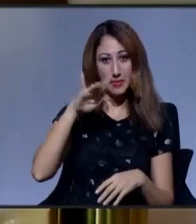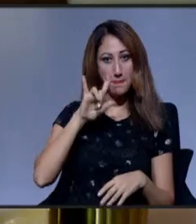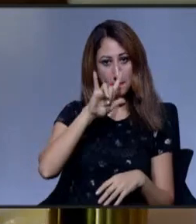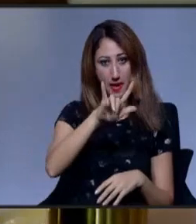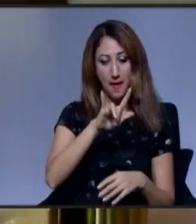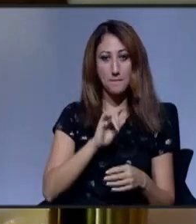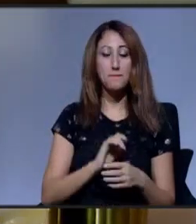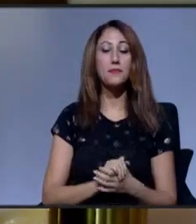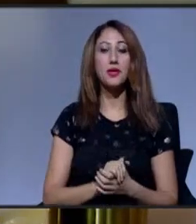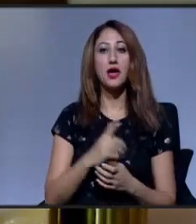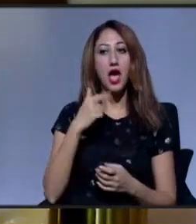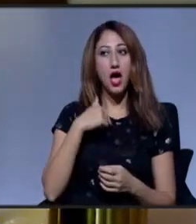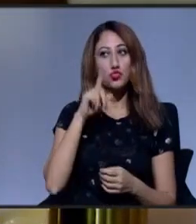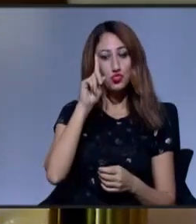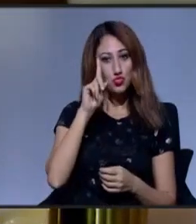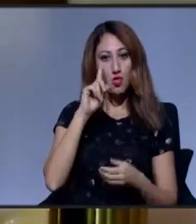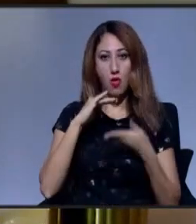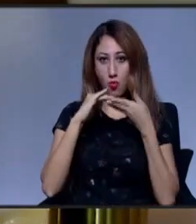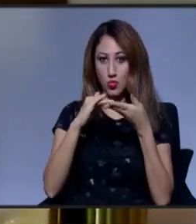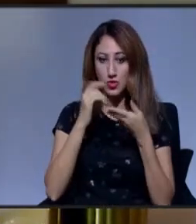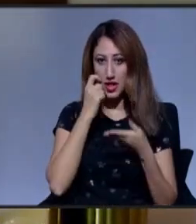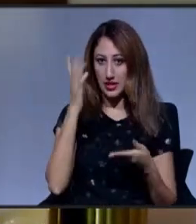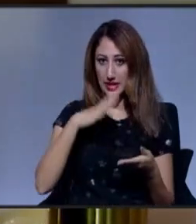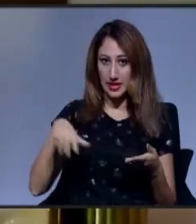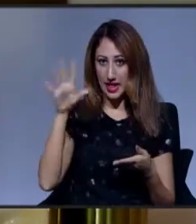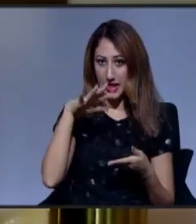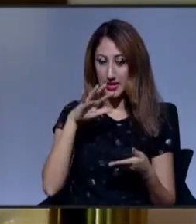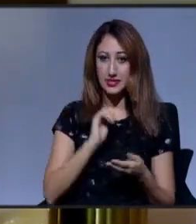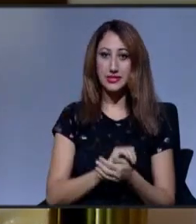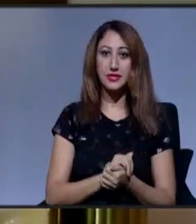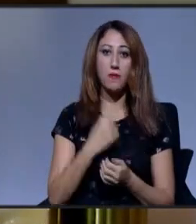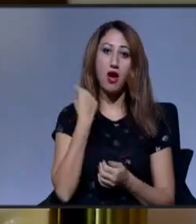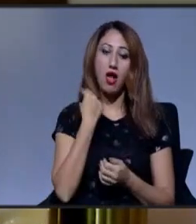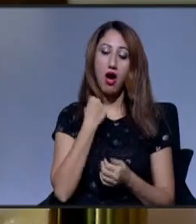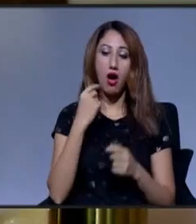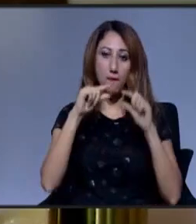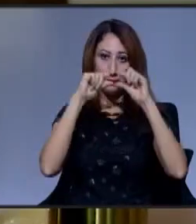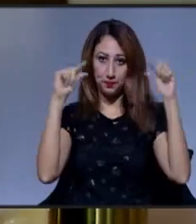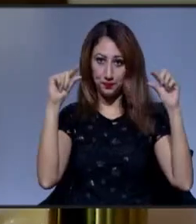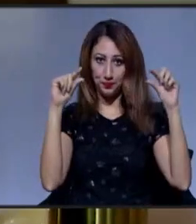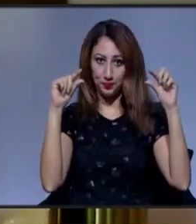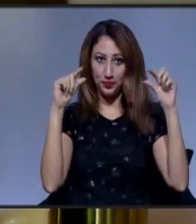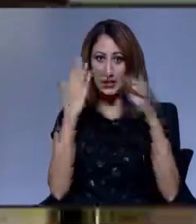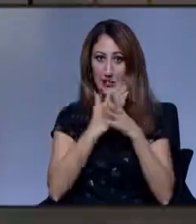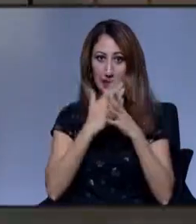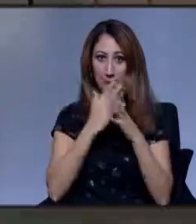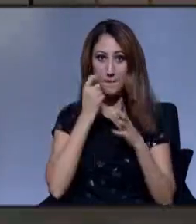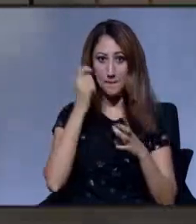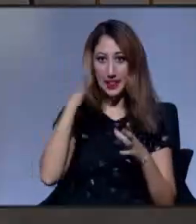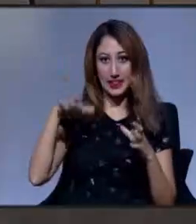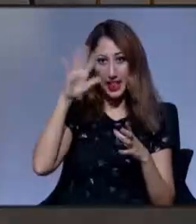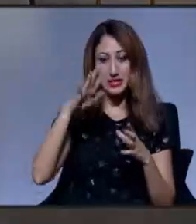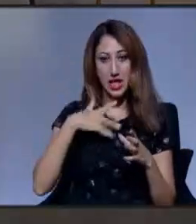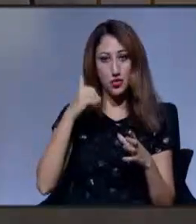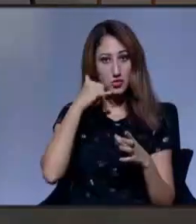ان احنا نكون عند حسن ظنكم. عايز اكد على حاجه، احنا كنا حطينا رقم تليفون هننزله دلوقتي قدام حضراتكم لطلبات السادة